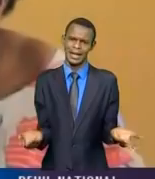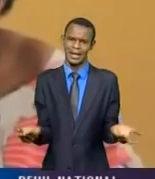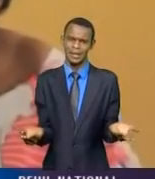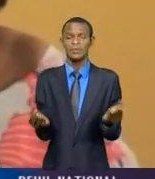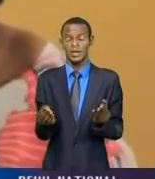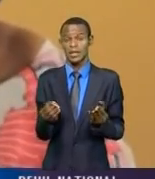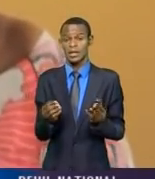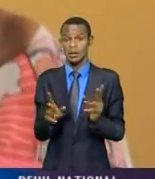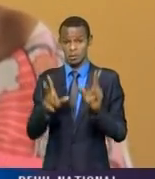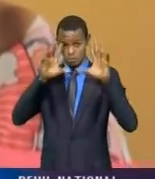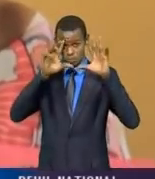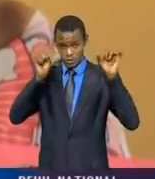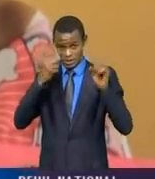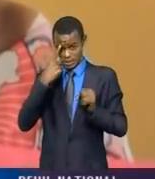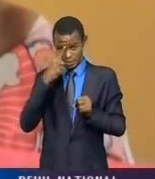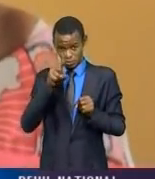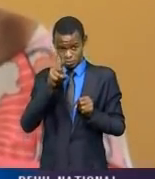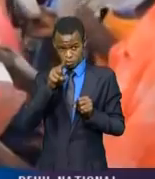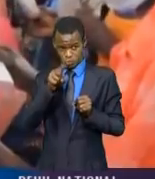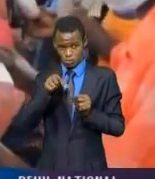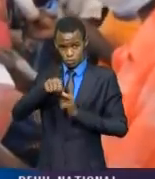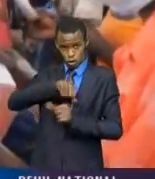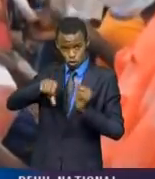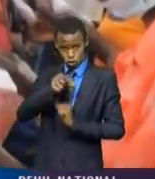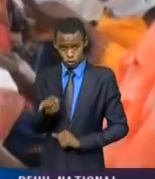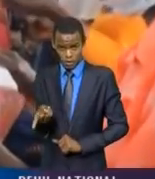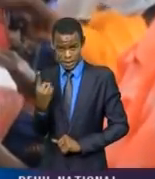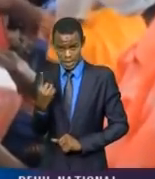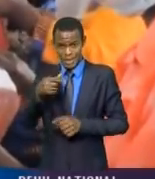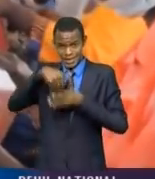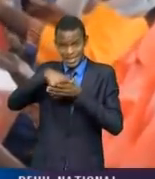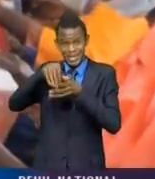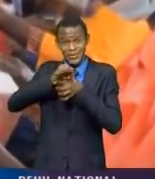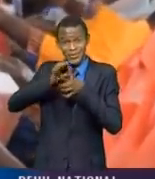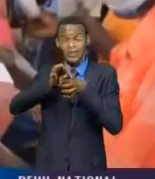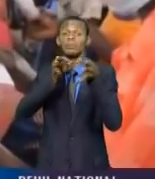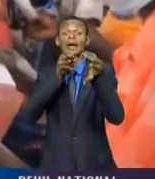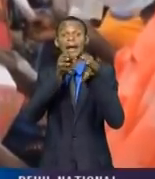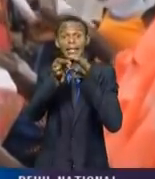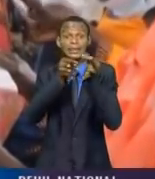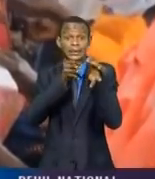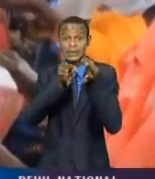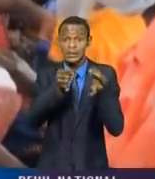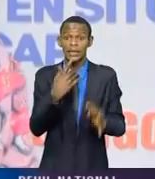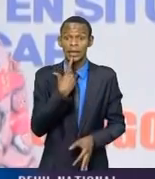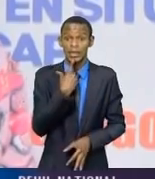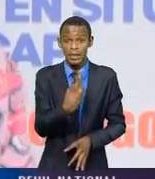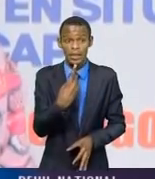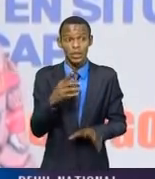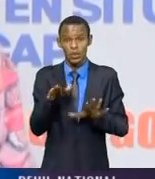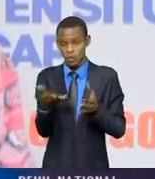kokhav ira bien dans la salle au mit à parler la gestion des petites activités ainsi que la mise en place des caisses de solidarité